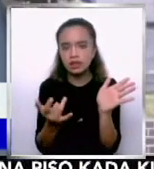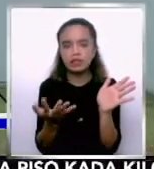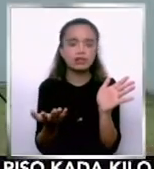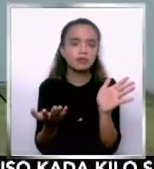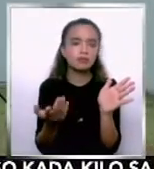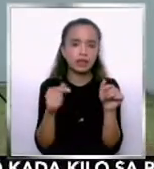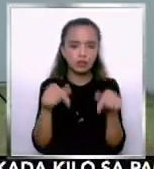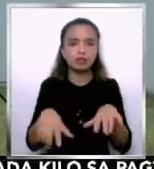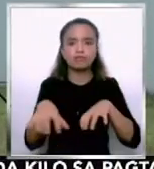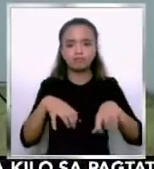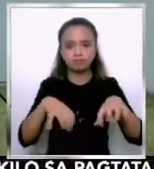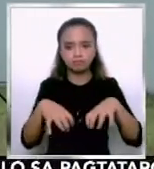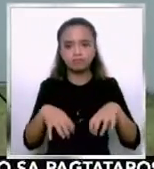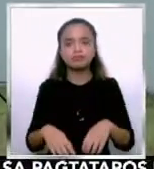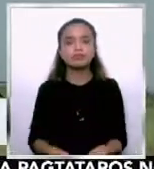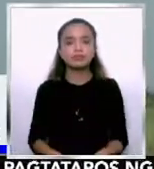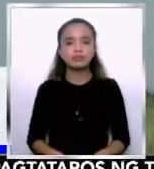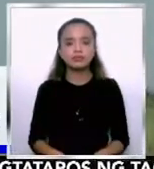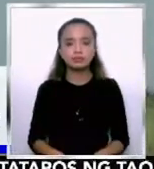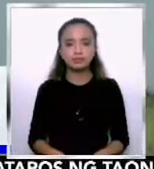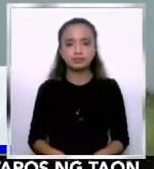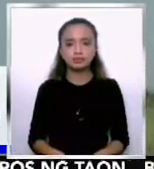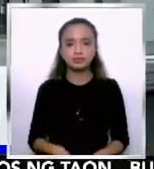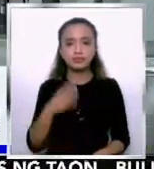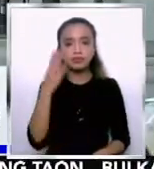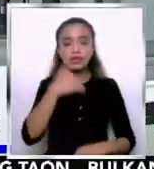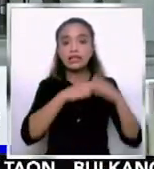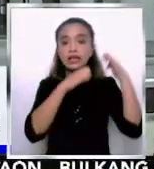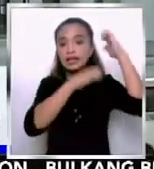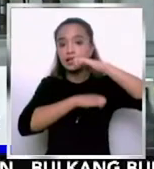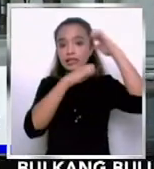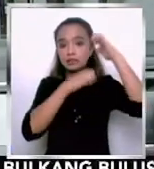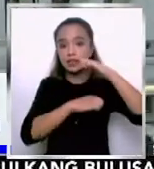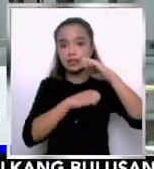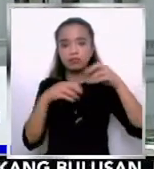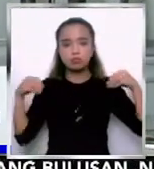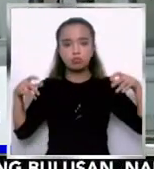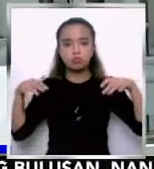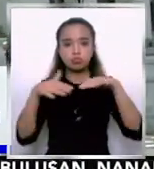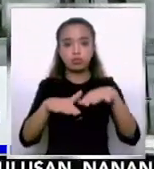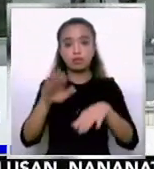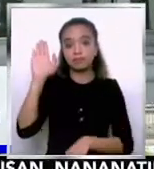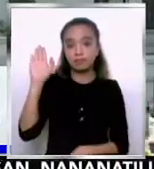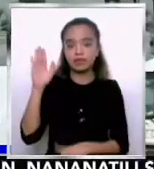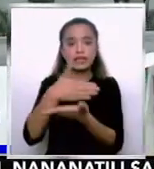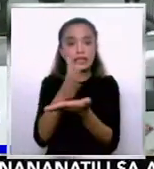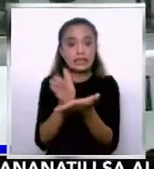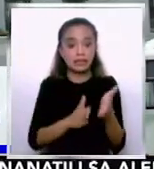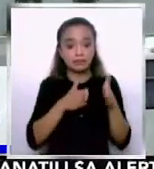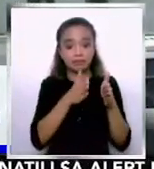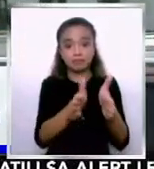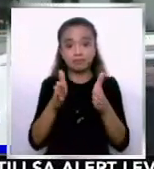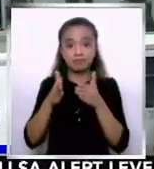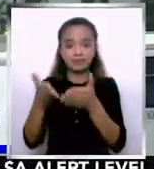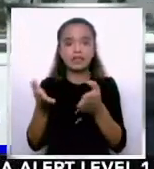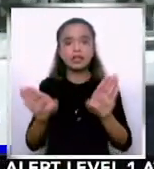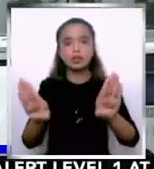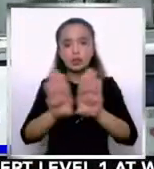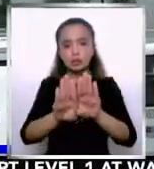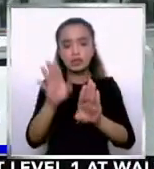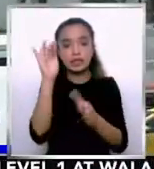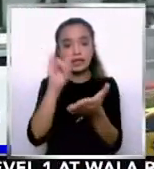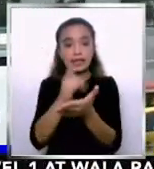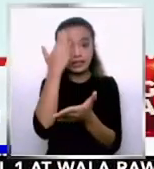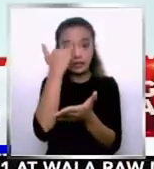of this activity. Dahil inaasahang dadayuhin ang inaugurasyon, may mga kalsadang isasara sa paligid ng museo. Kaya pinapayuhan ng mga